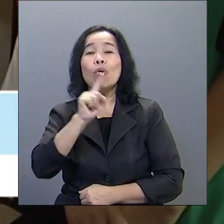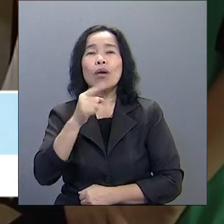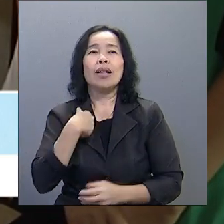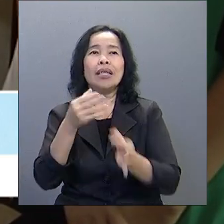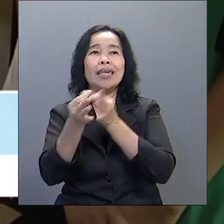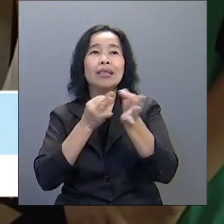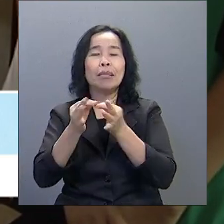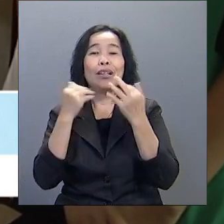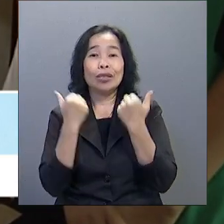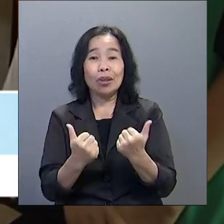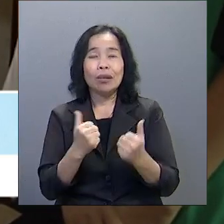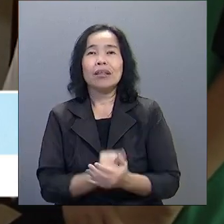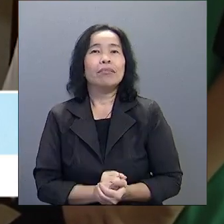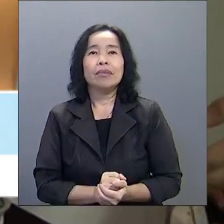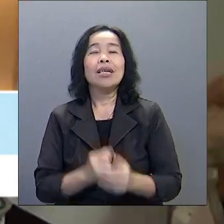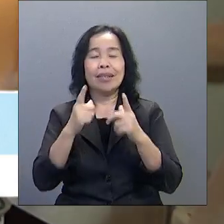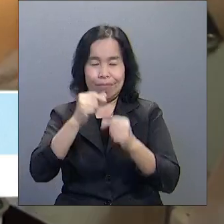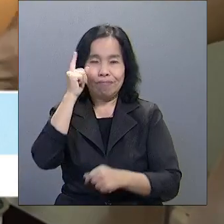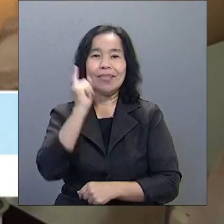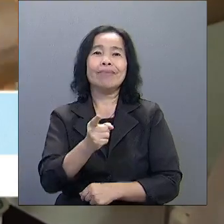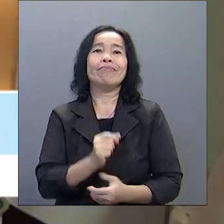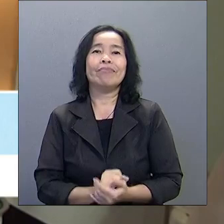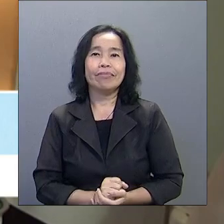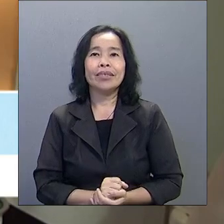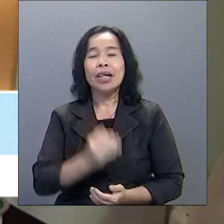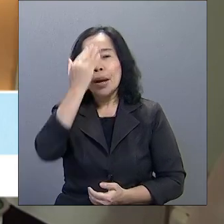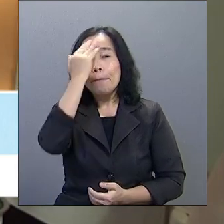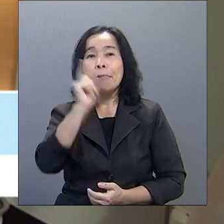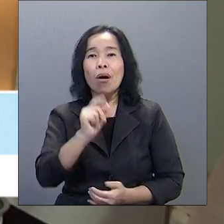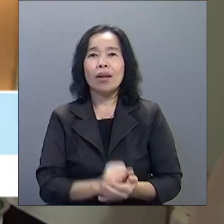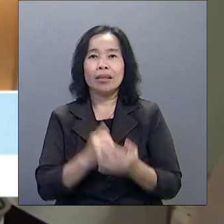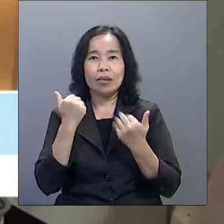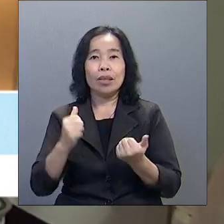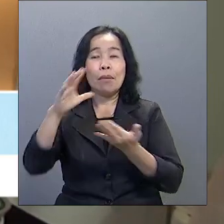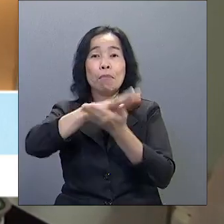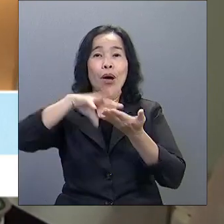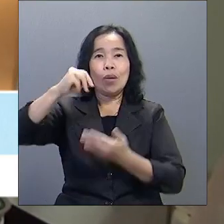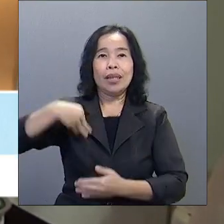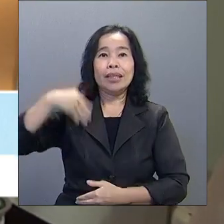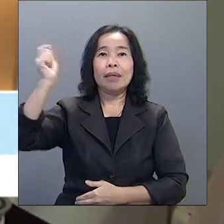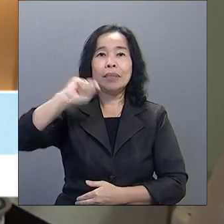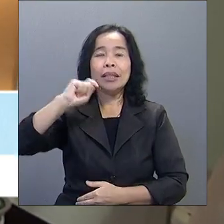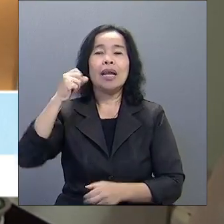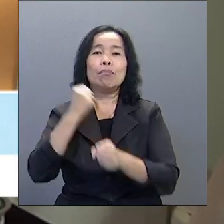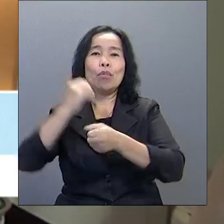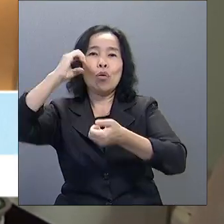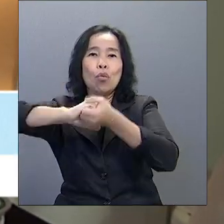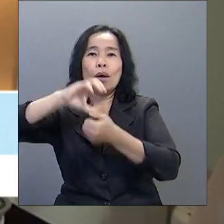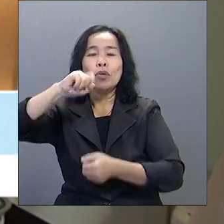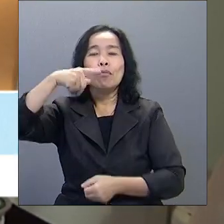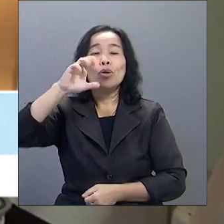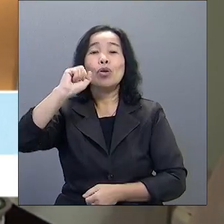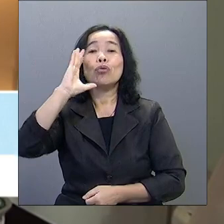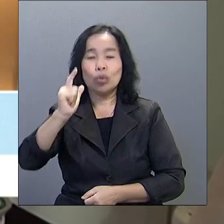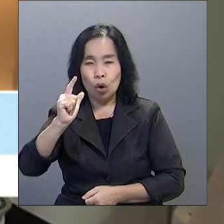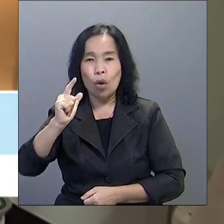แจงว่าประเด็นดังกล่าวนี้เป็นเรื่องจริงค่ะเป็นเรื่องจริงนะครับเพราะว่าทางมหาวิทยาลัยธรรมศาสตร์ร่วมกับโรงพยาบาลธรรมศาสตร์เฉลิมพระเกียรติ